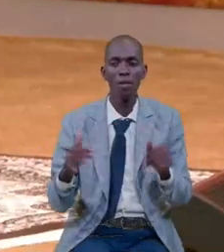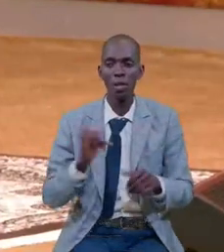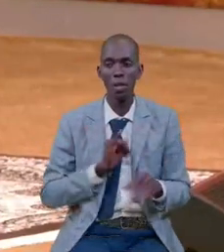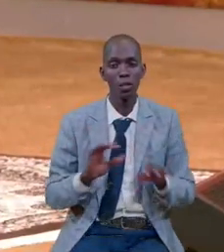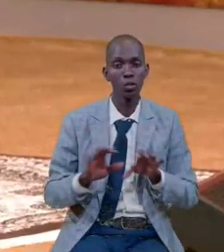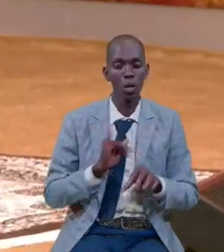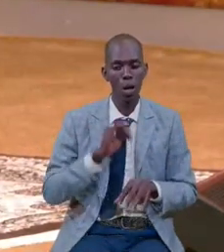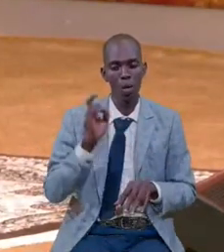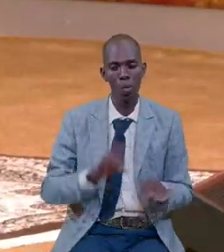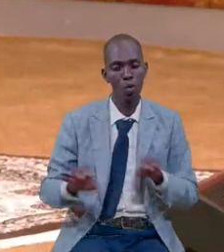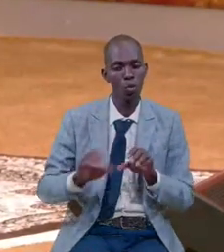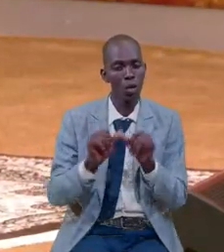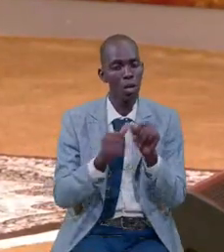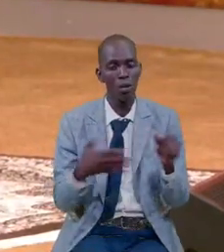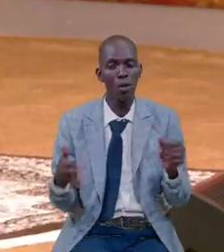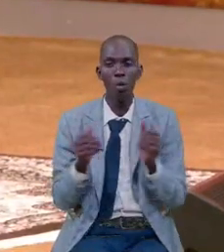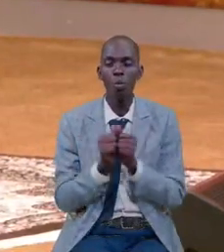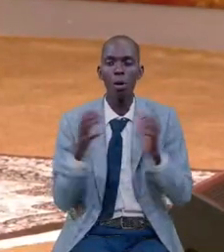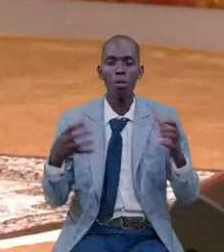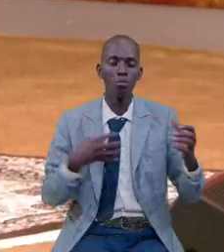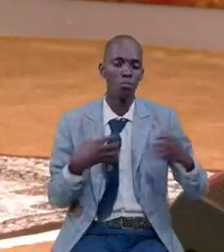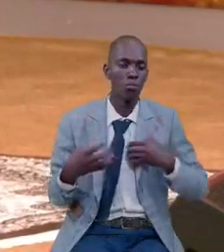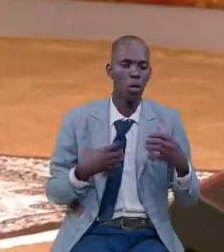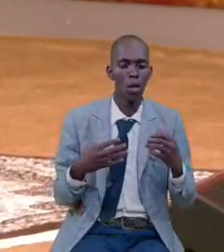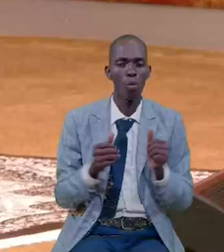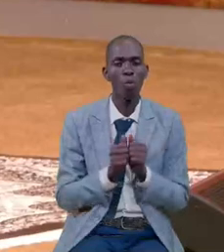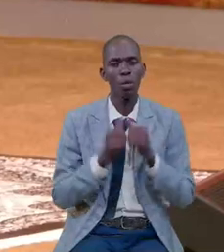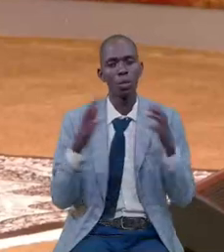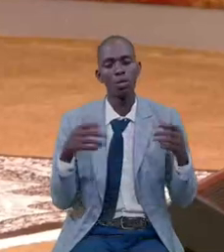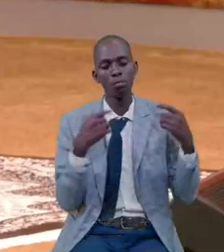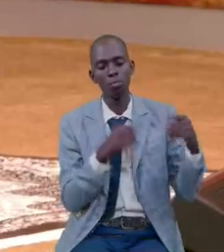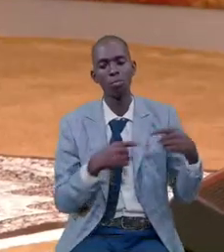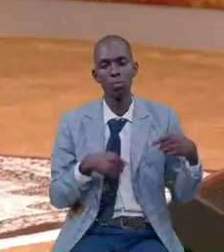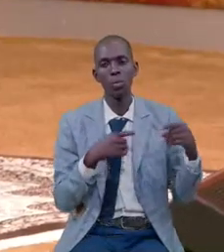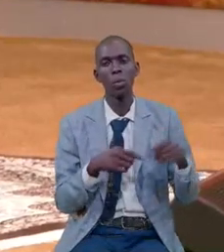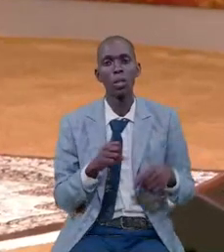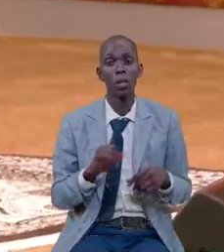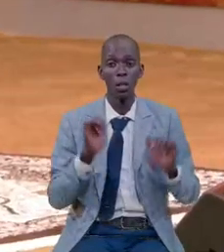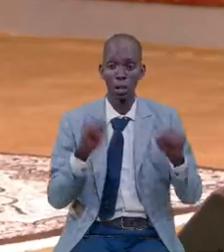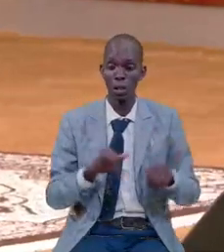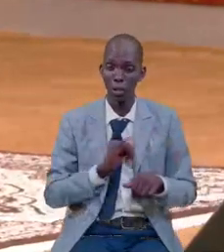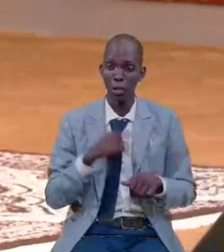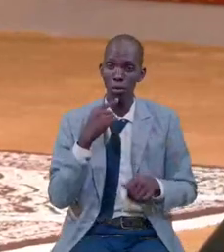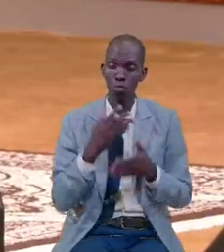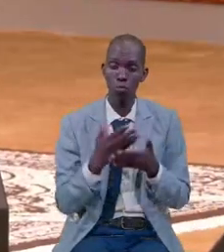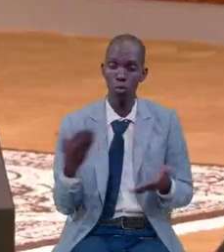Je dois tout faire sans murmure ni hésitation. Laissez-moi vous dire quelque